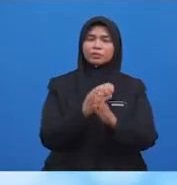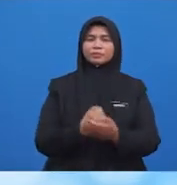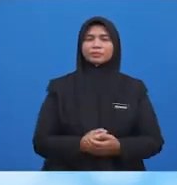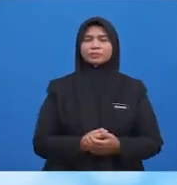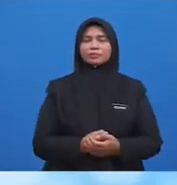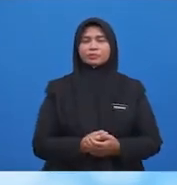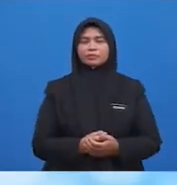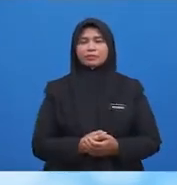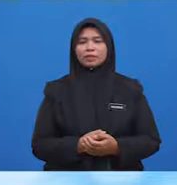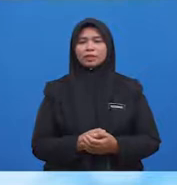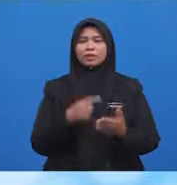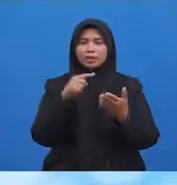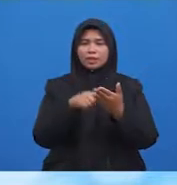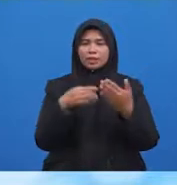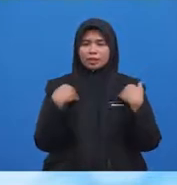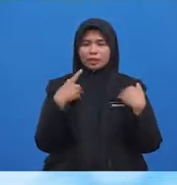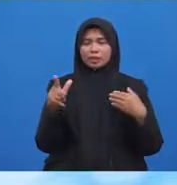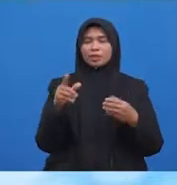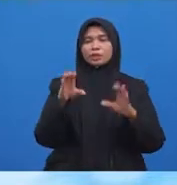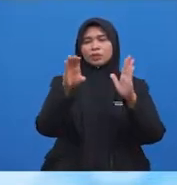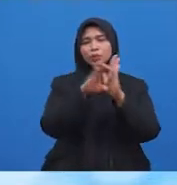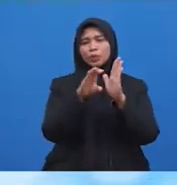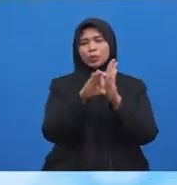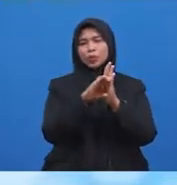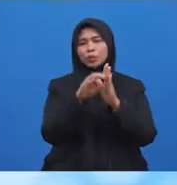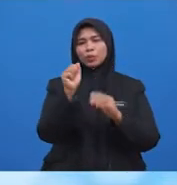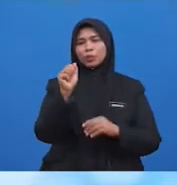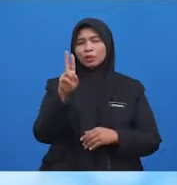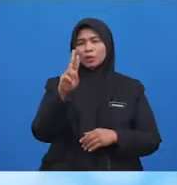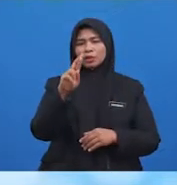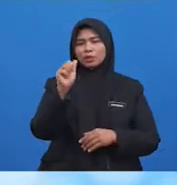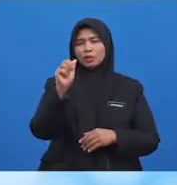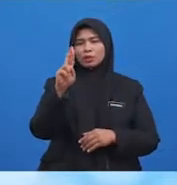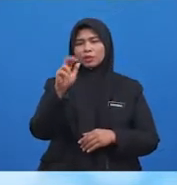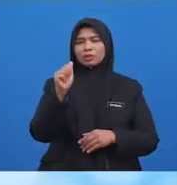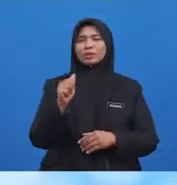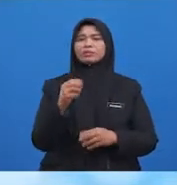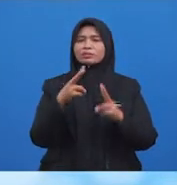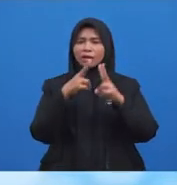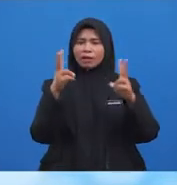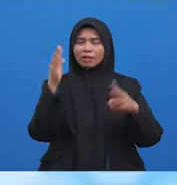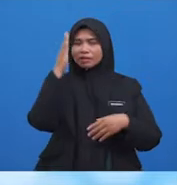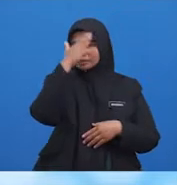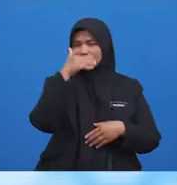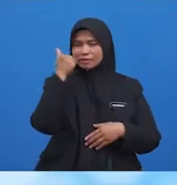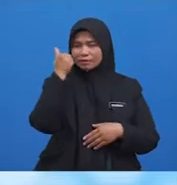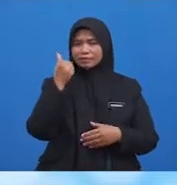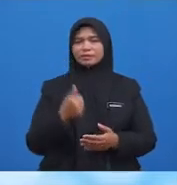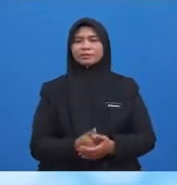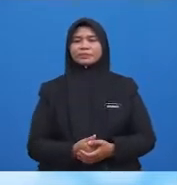ini adalah contoh-contoh Aurora sangat cantik dan mempesona kan